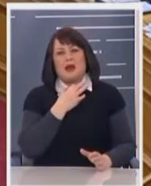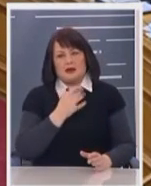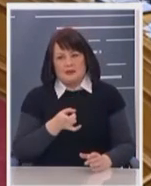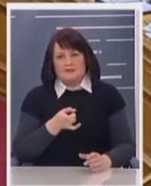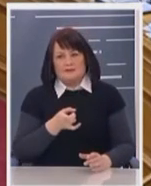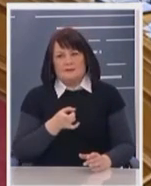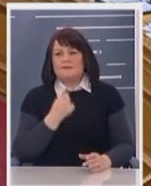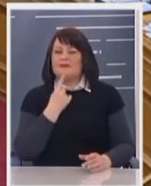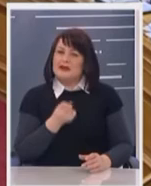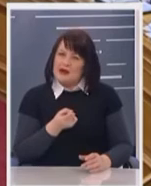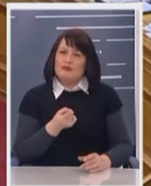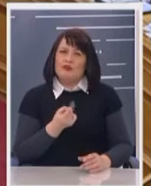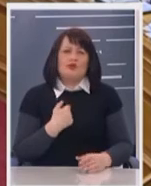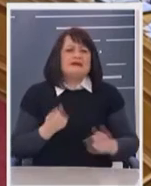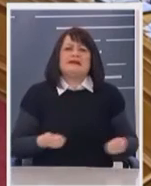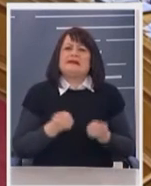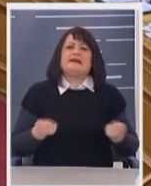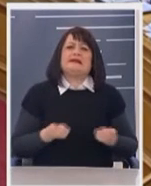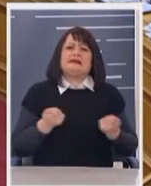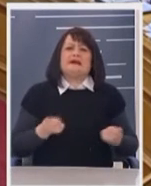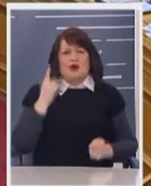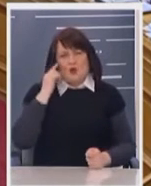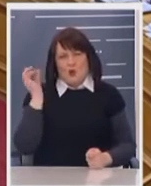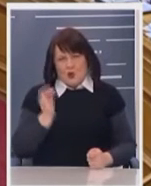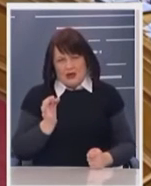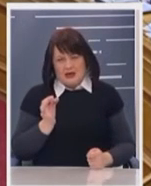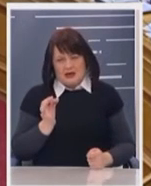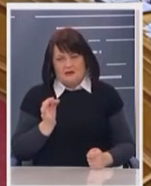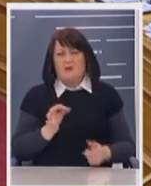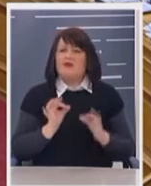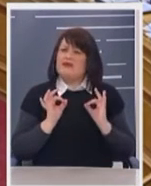να σταθώ και σε μια πρακτική αυτονόητη, αλλά που επίσης